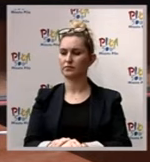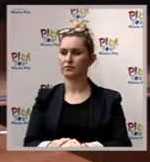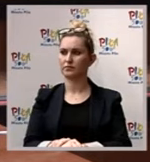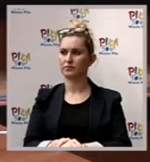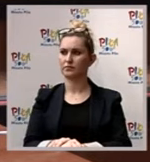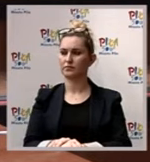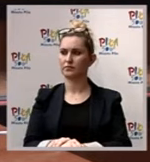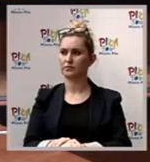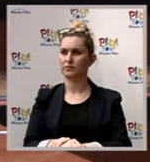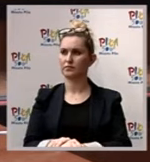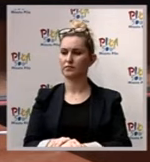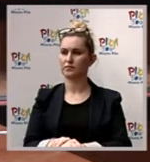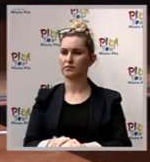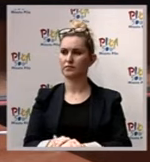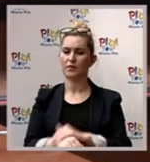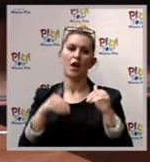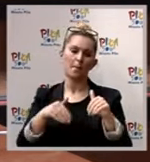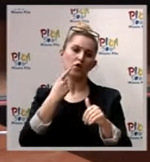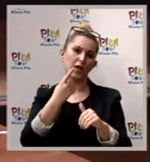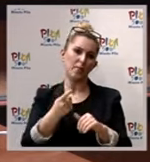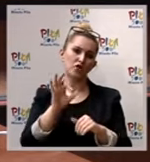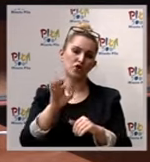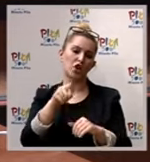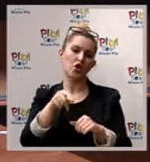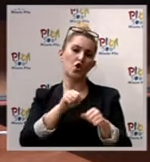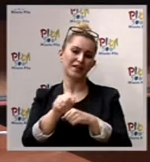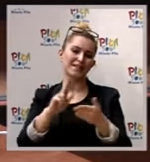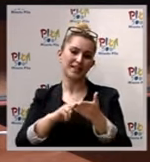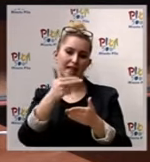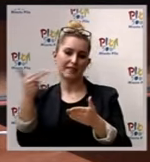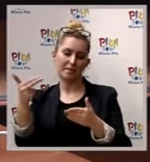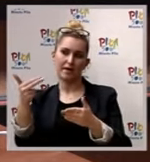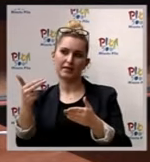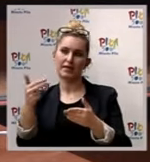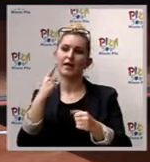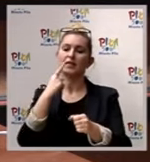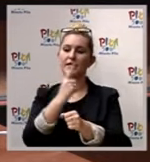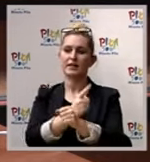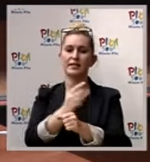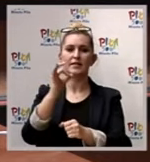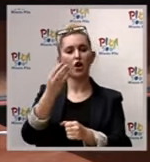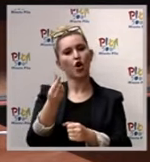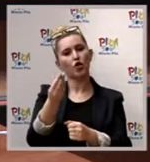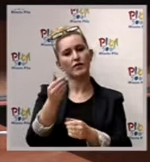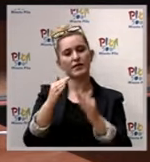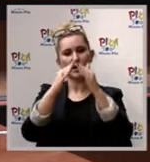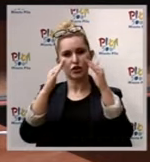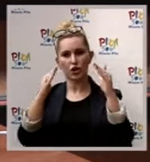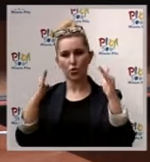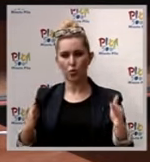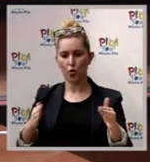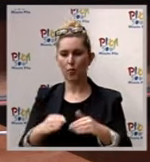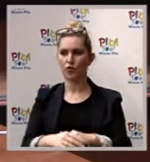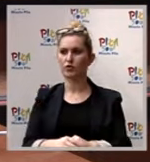prosto można powiedzieć, że dotyczy to wydanych decyzji o wzroście wartości nieruchomości, o jednorazowej opłacie z tytułu